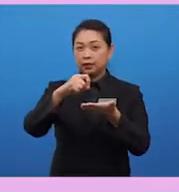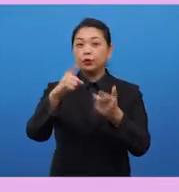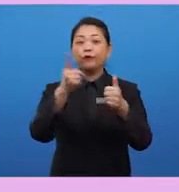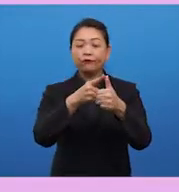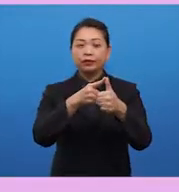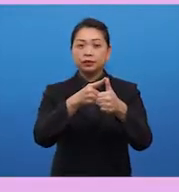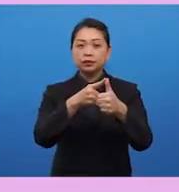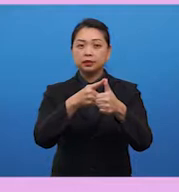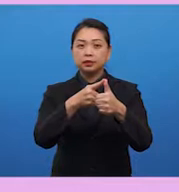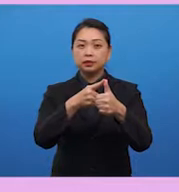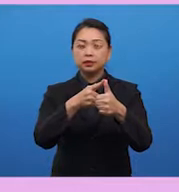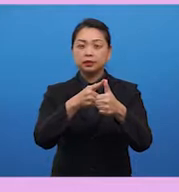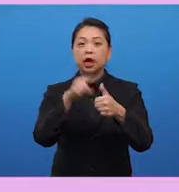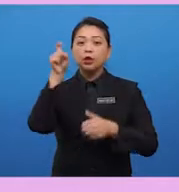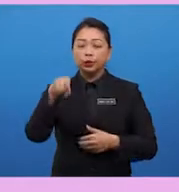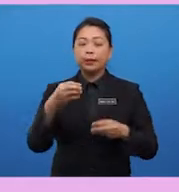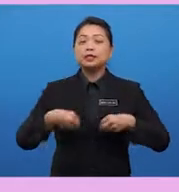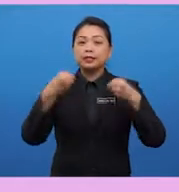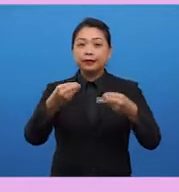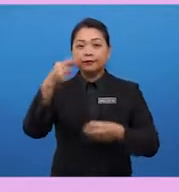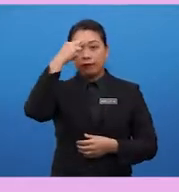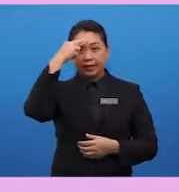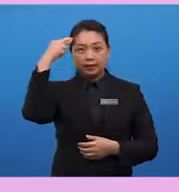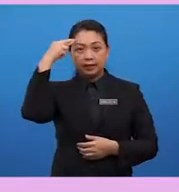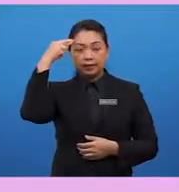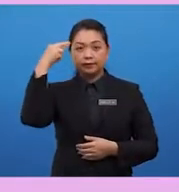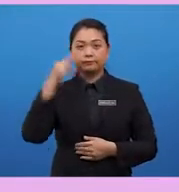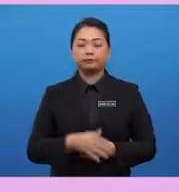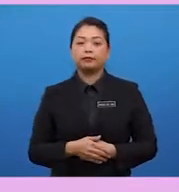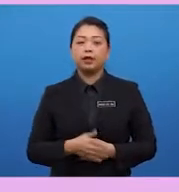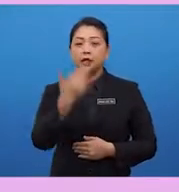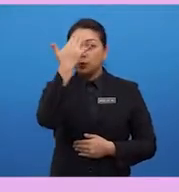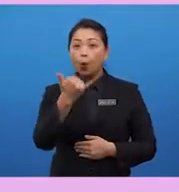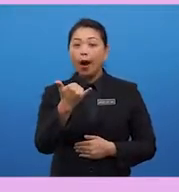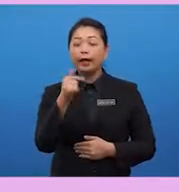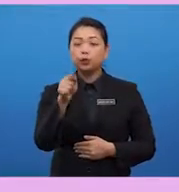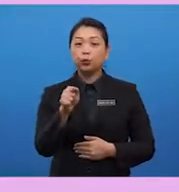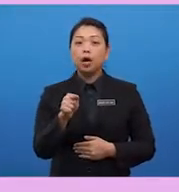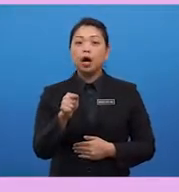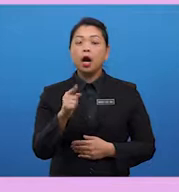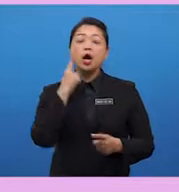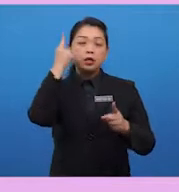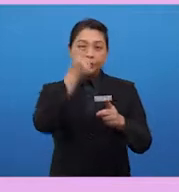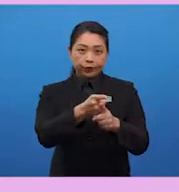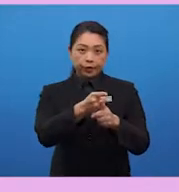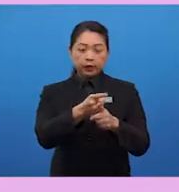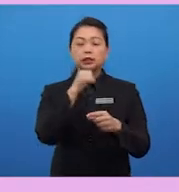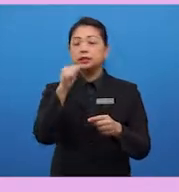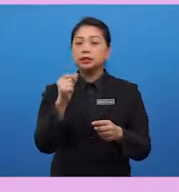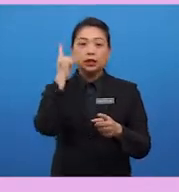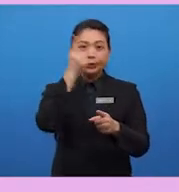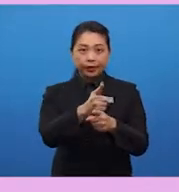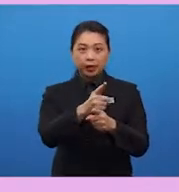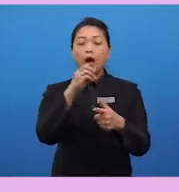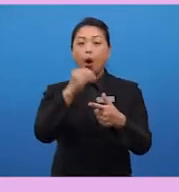other words, you must give your reason as to why you agree, disagree, or partially agree